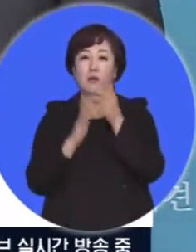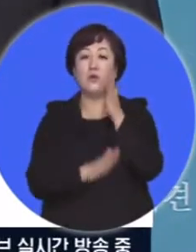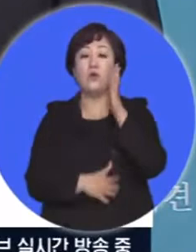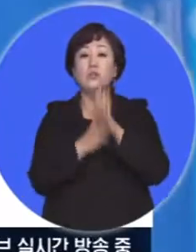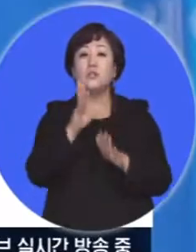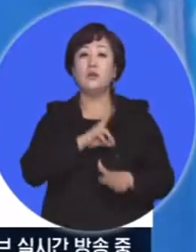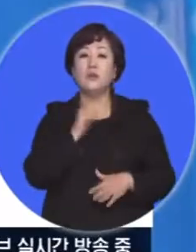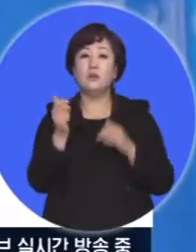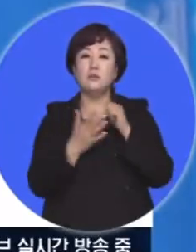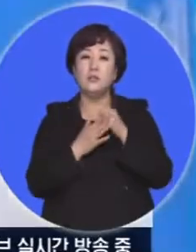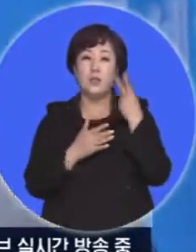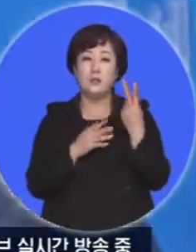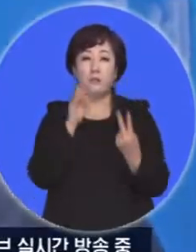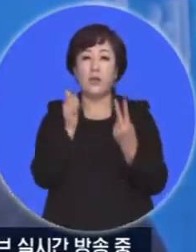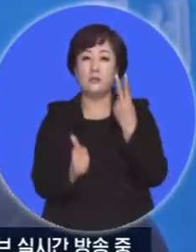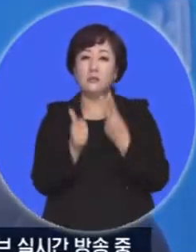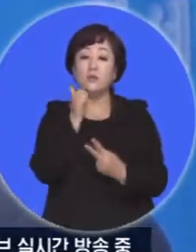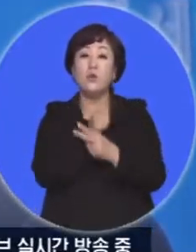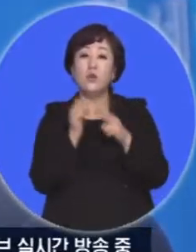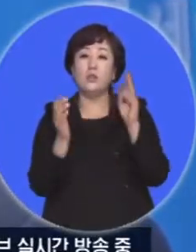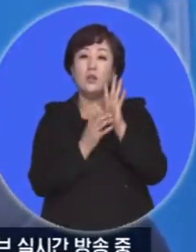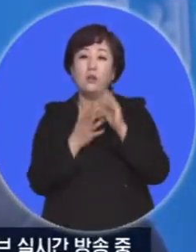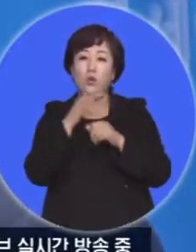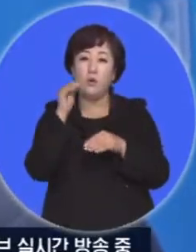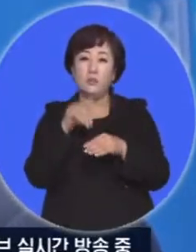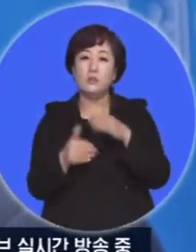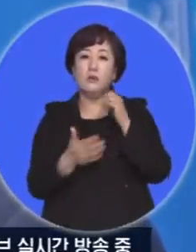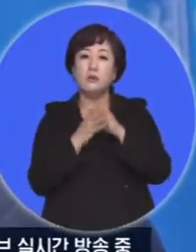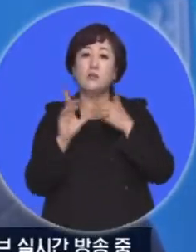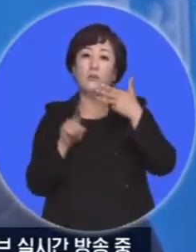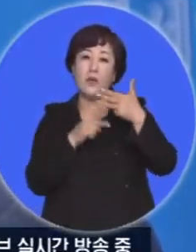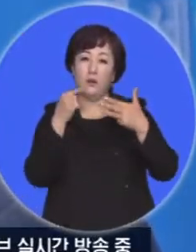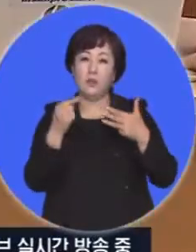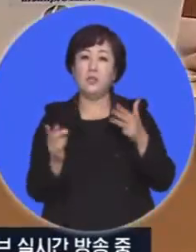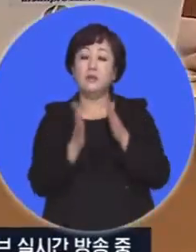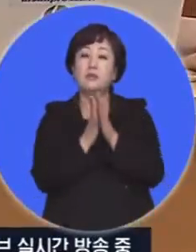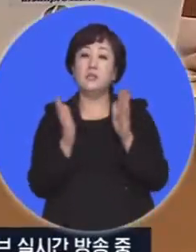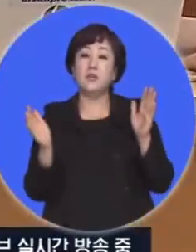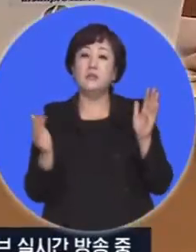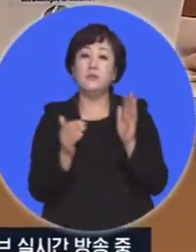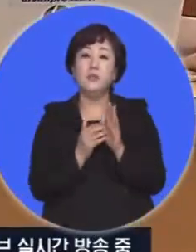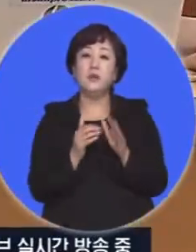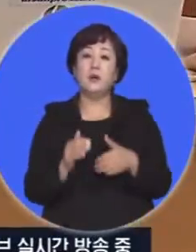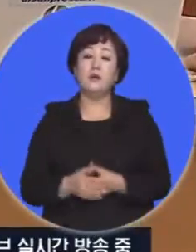위원장 선거는 2파전 으로 예상되며 선거는 다음 달 1일 7시 될 예정입니다